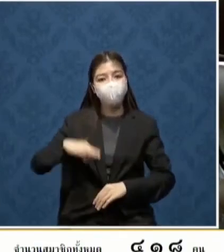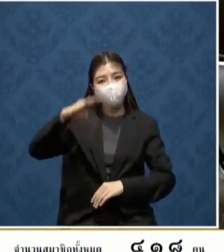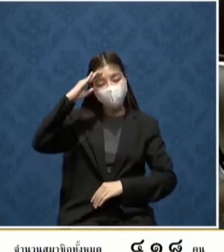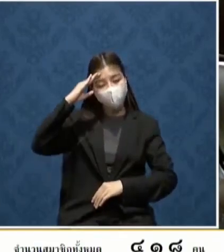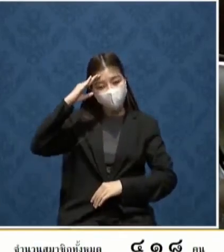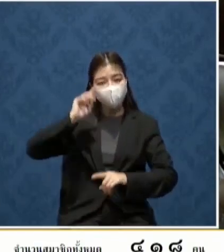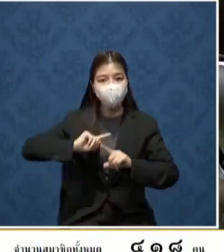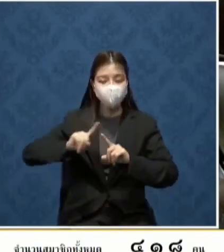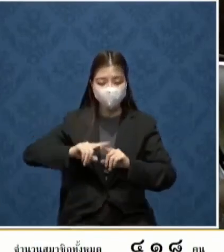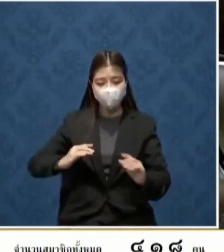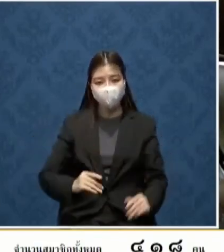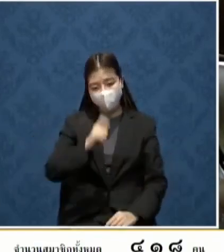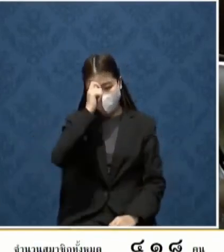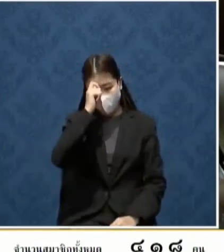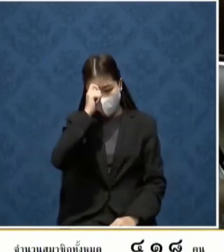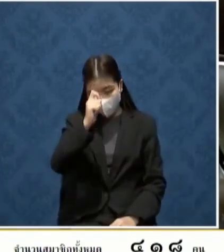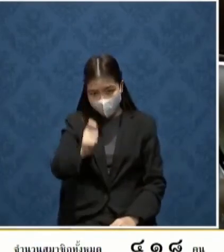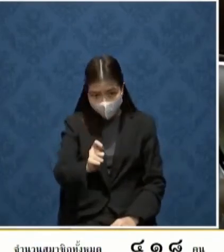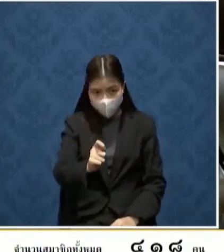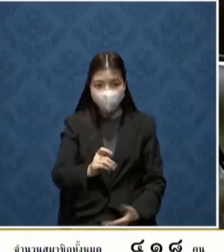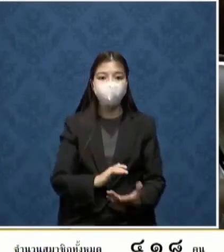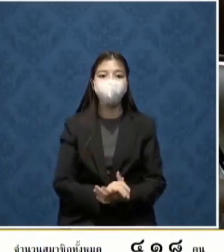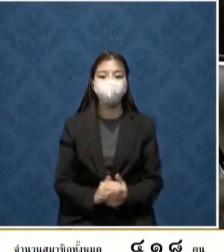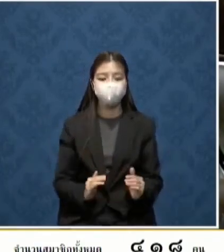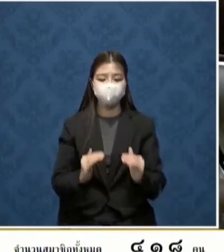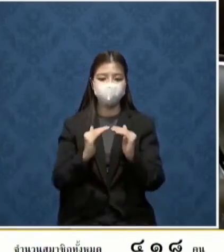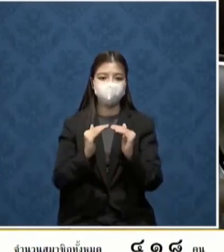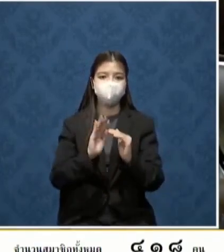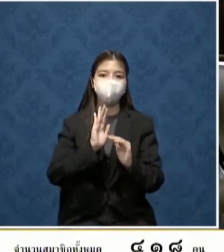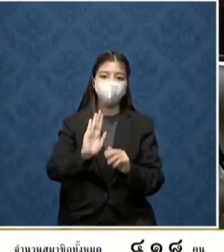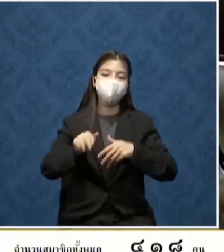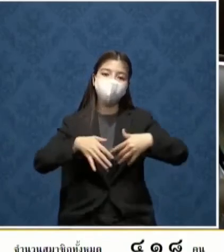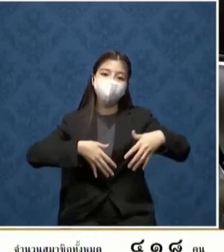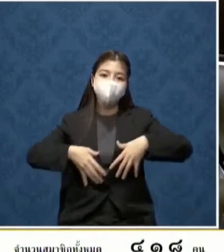ใหกประชาทิประตายเขารพใหลกสิทธิมนุษยชน